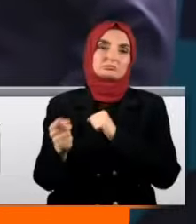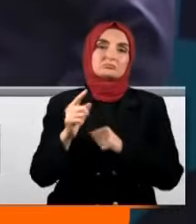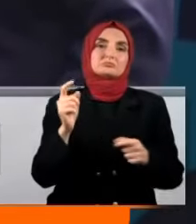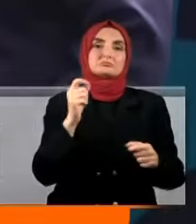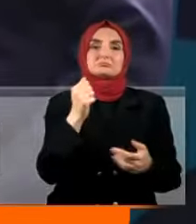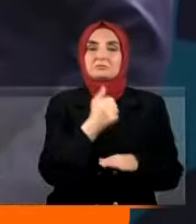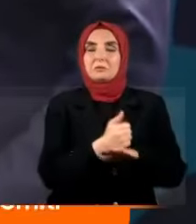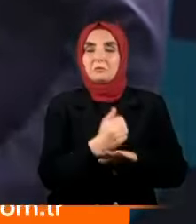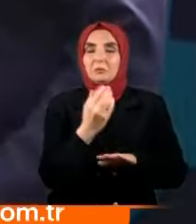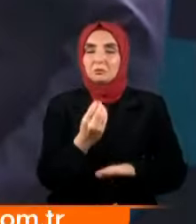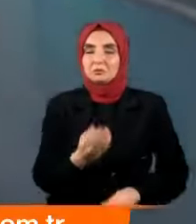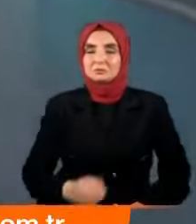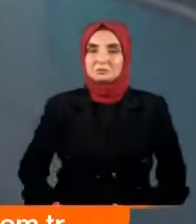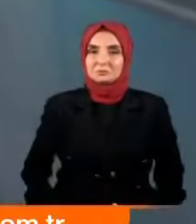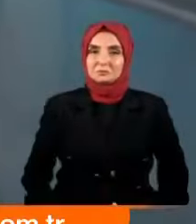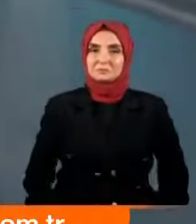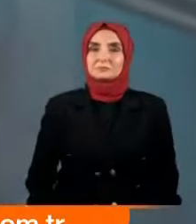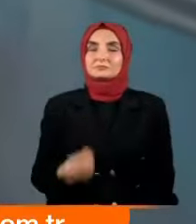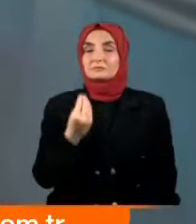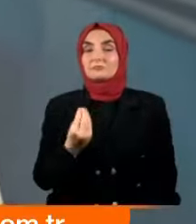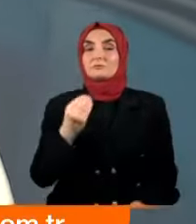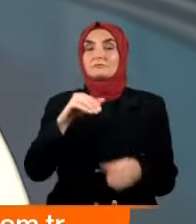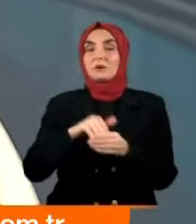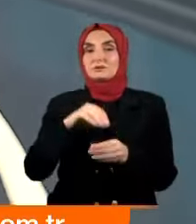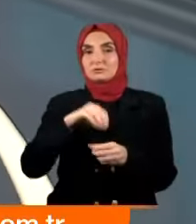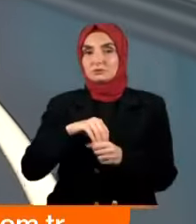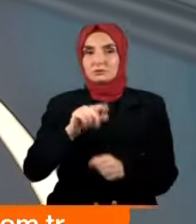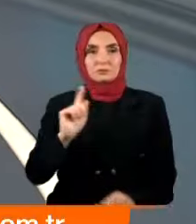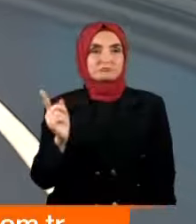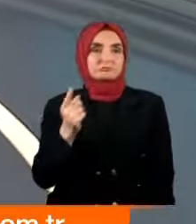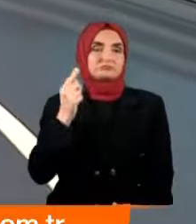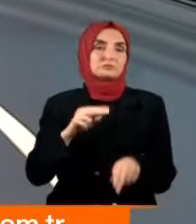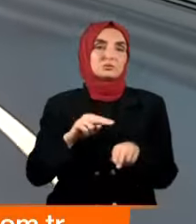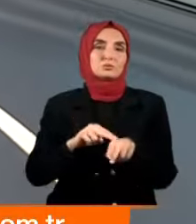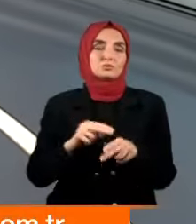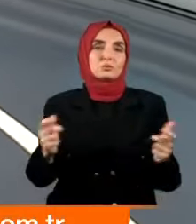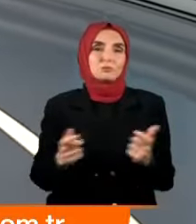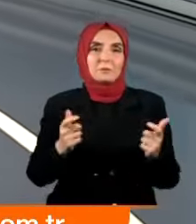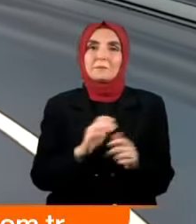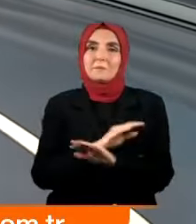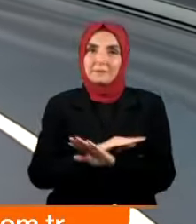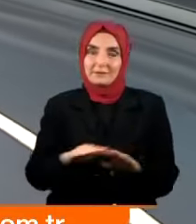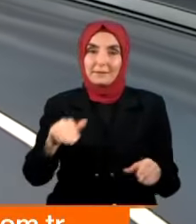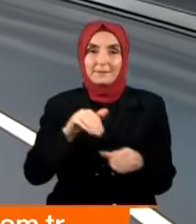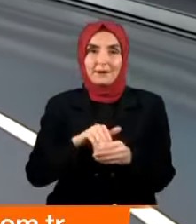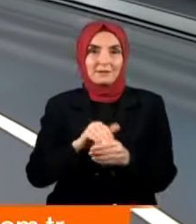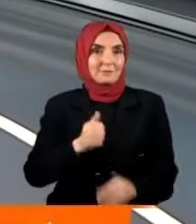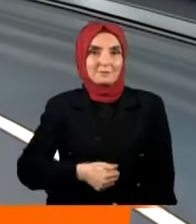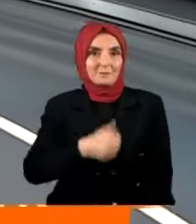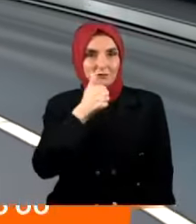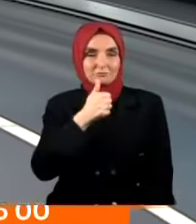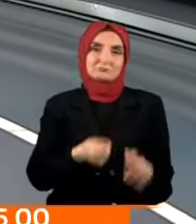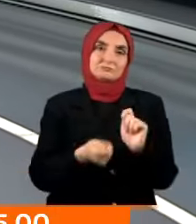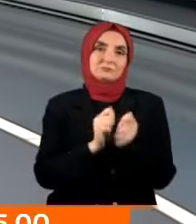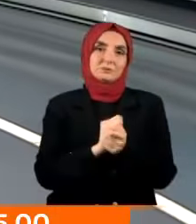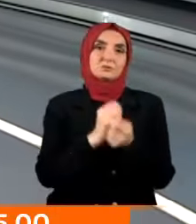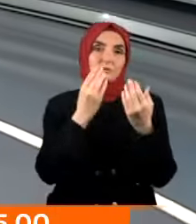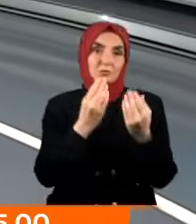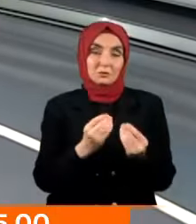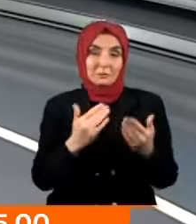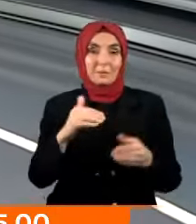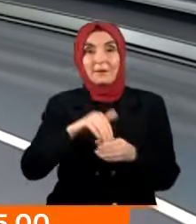birlikte... İYİ Parti'de olağanüstü kurultay tamamlandı. Partinin genel başkanı değişti ama parti içi istifa